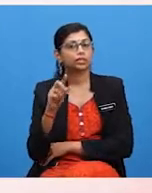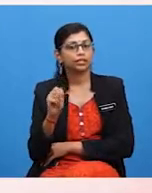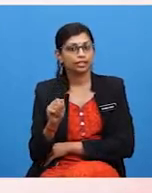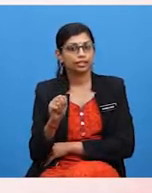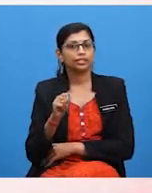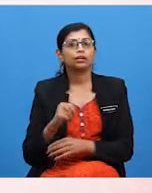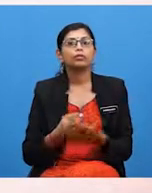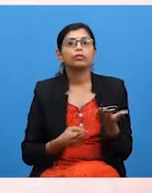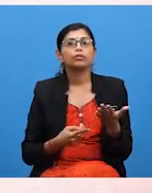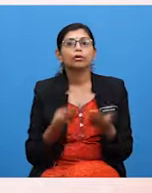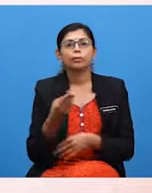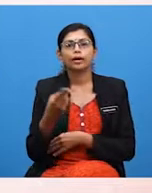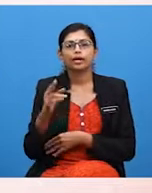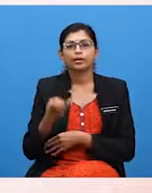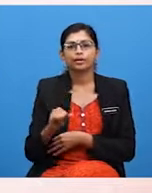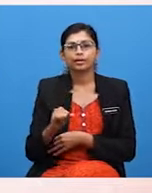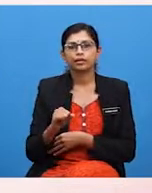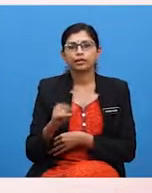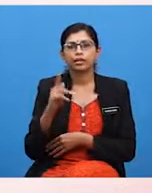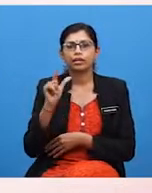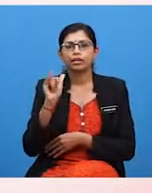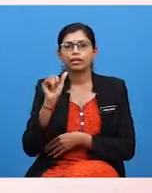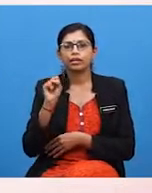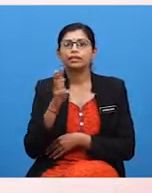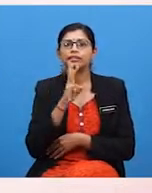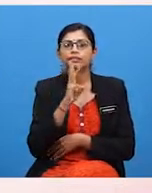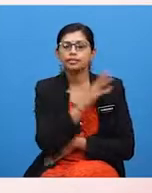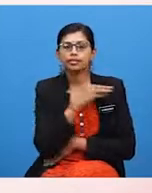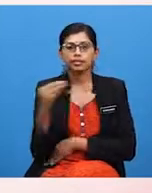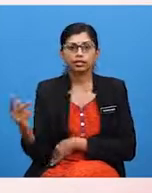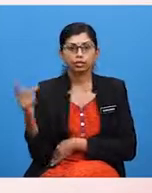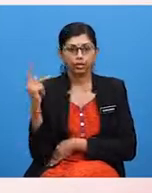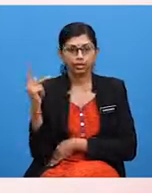ialah suatu bahan yang kalis air dan kuat.